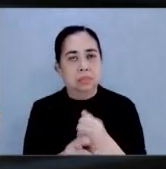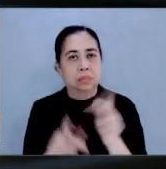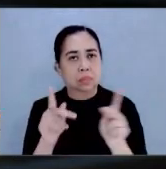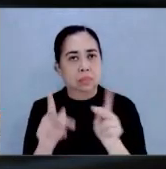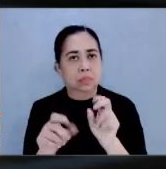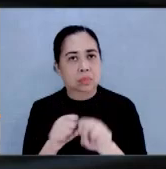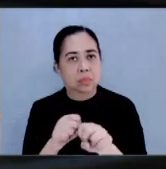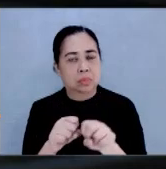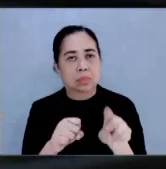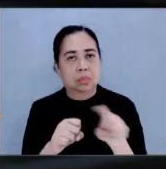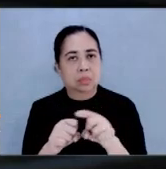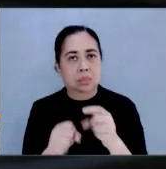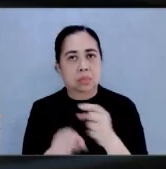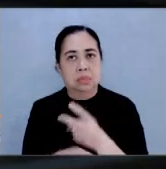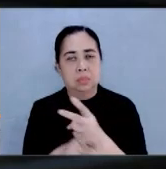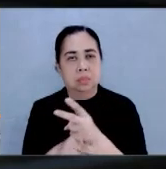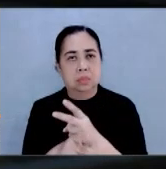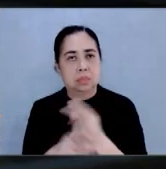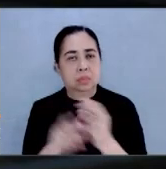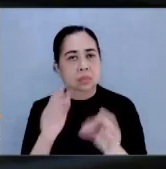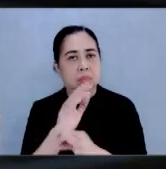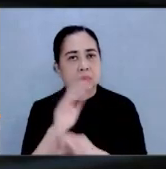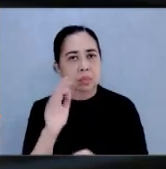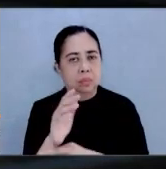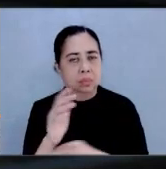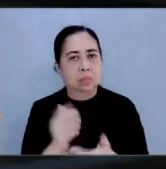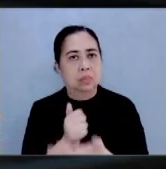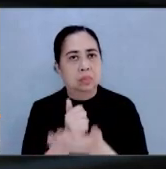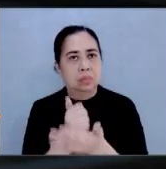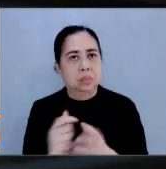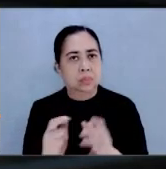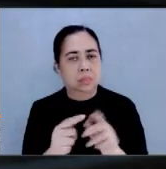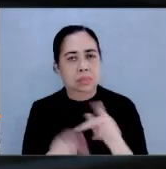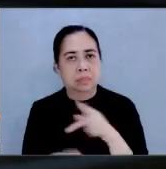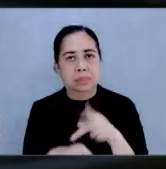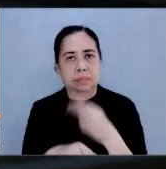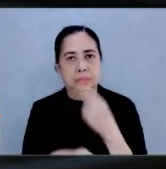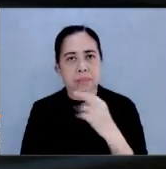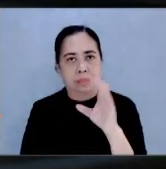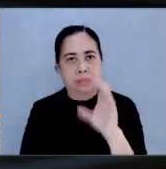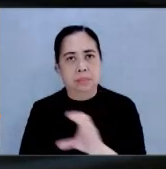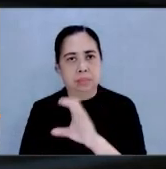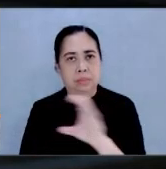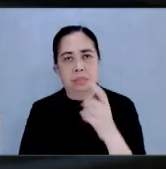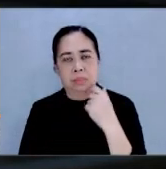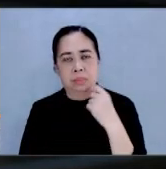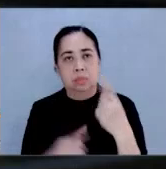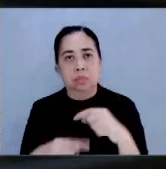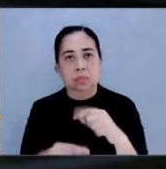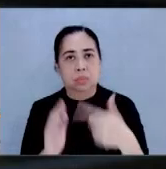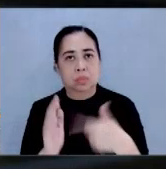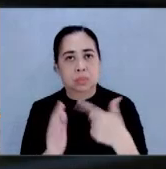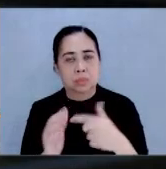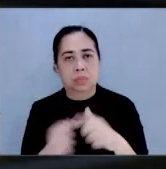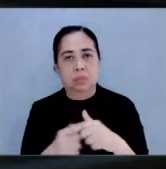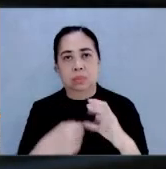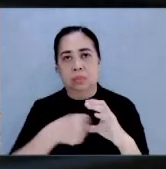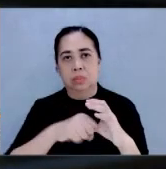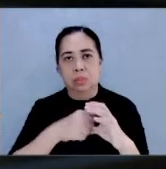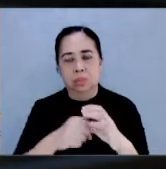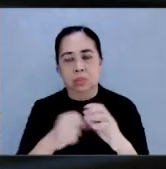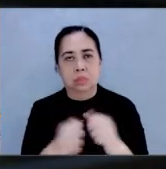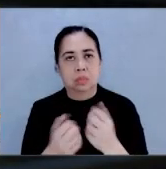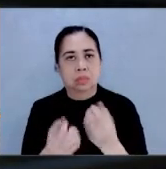bukod sa Alagang Kapatid Foundation, nagpaabot na rin ng tulong ang Philippine Red Cross. Kanina nagpunta sila sa Libon at saka sa Camarines Sur kung saan nagpaabot